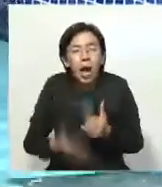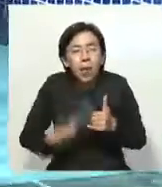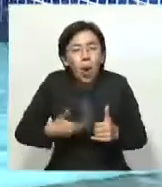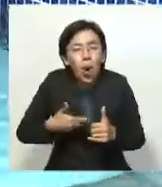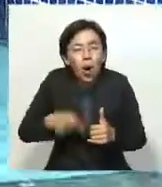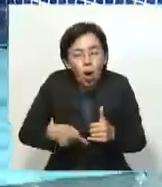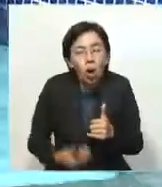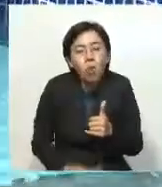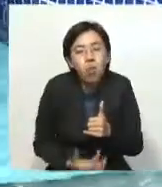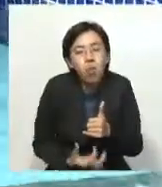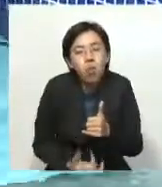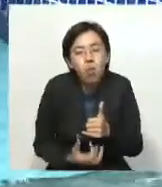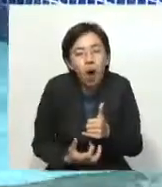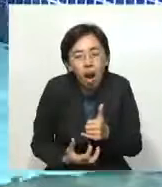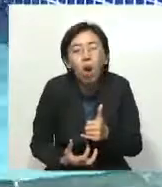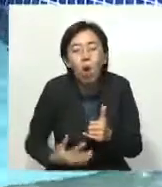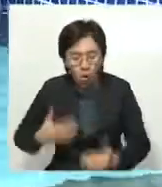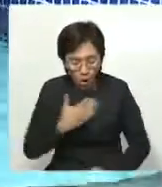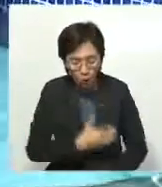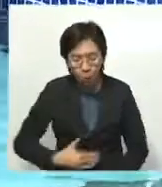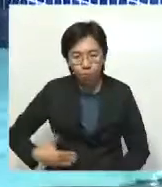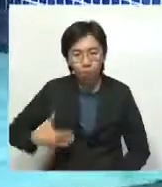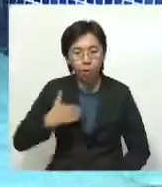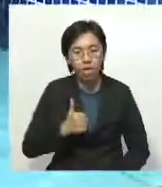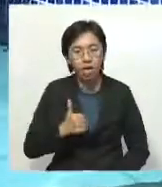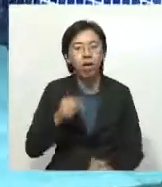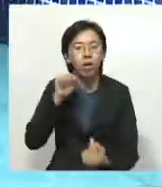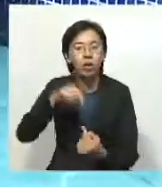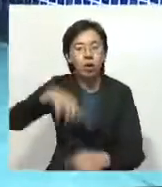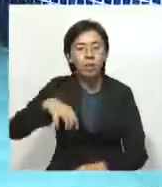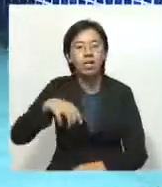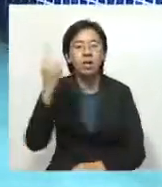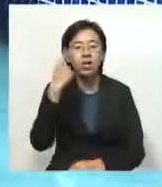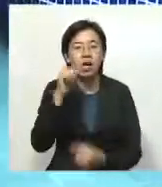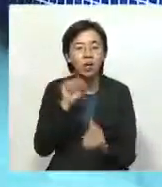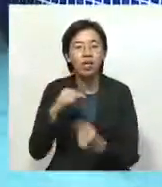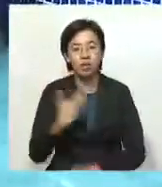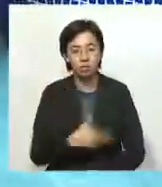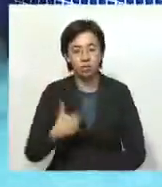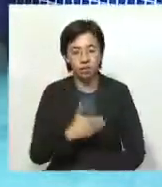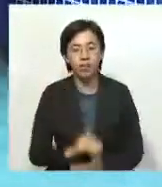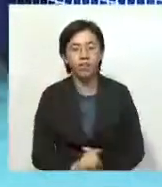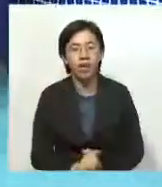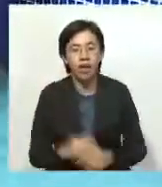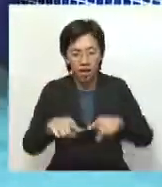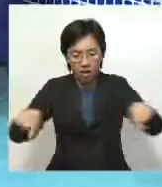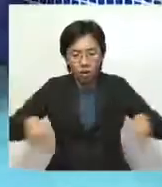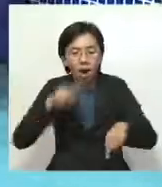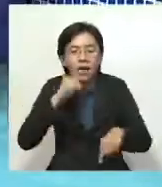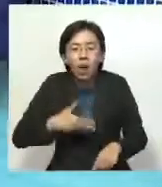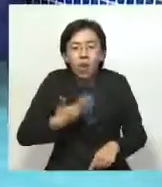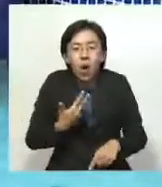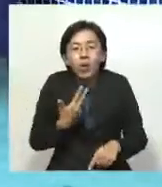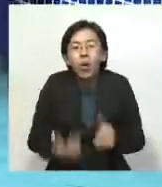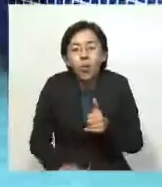องต่อยุทธศาสตร์การเป็นเมืองท่องเที่ยวเชิงสุขภาพของจังหวัดโดยโรงพยาบาลระนองได้ใช้น้ำแร่ร้อนธรรมชาติมาส่งเสริมสุข